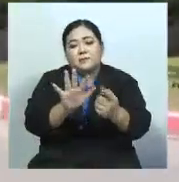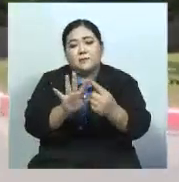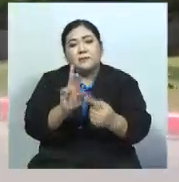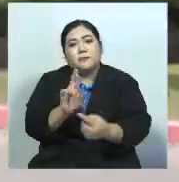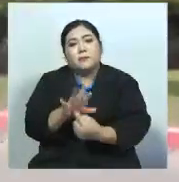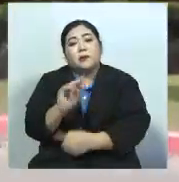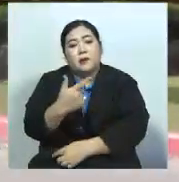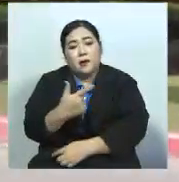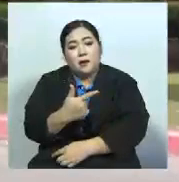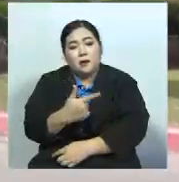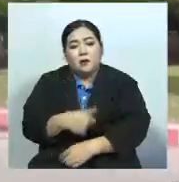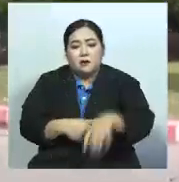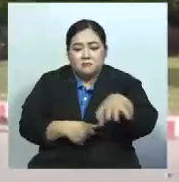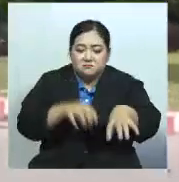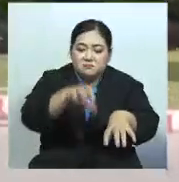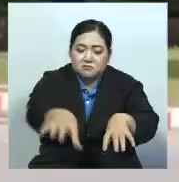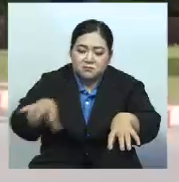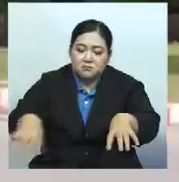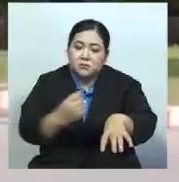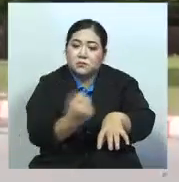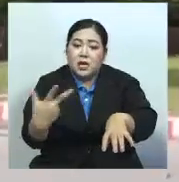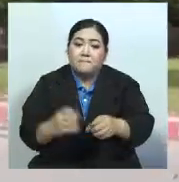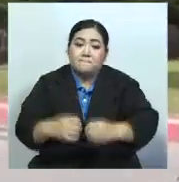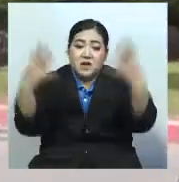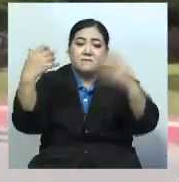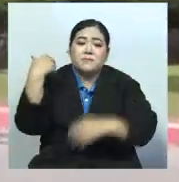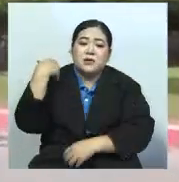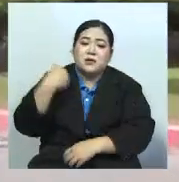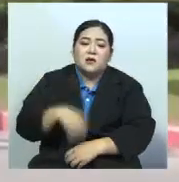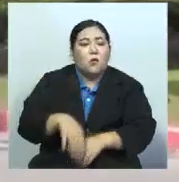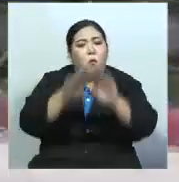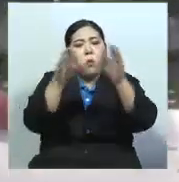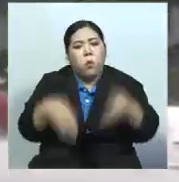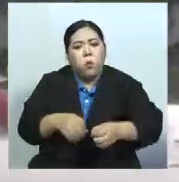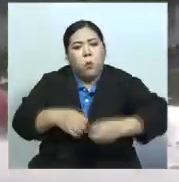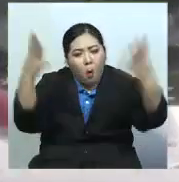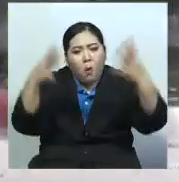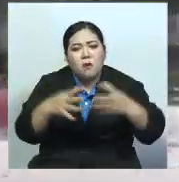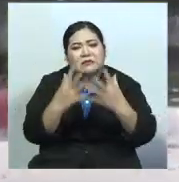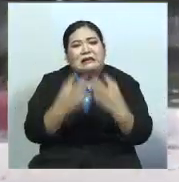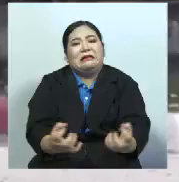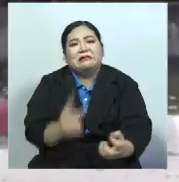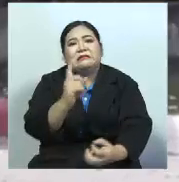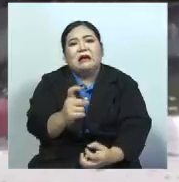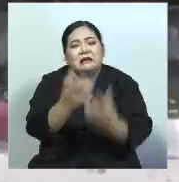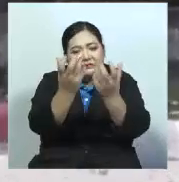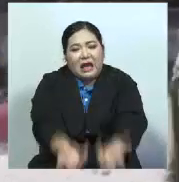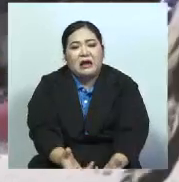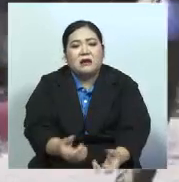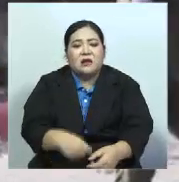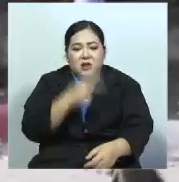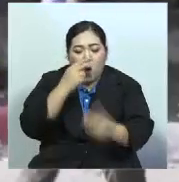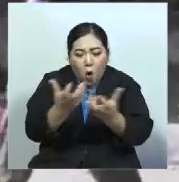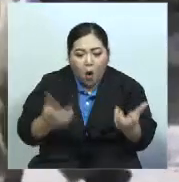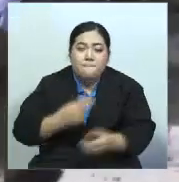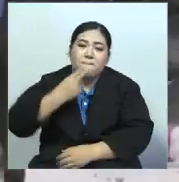ซึ่งเป็นหนึ่งใน3จุดที่คนร้ายนั้นลอบวางระเบิดก็ไปพบว่าตู้ ATM ได้รับความเสียหายอย่างหนักและก็พบอุปกรณ์ประกอบระเบิดทั้งแบต